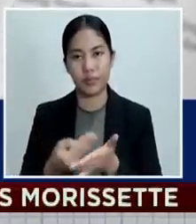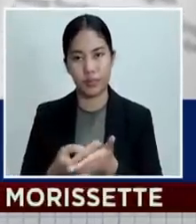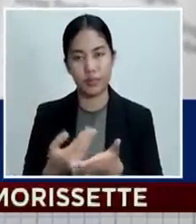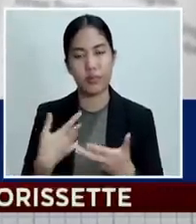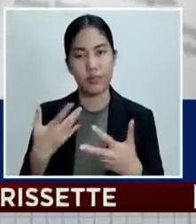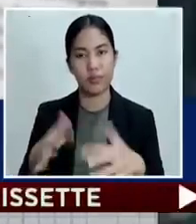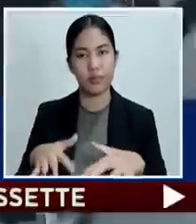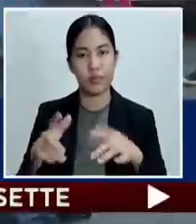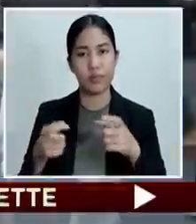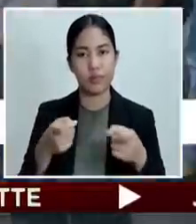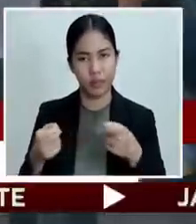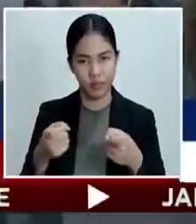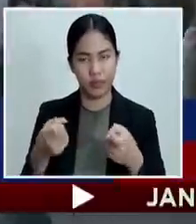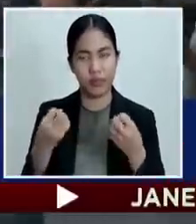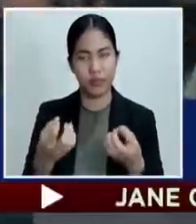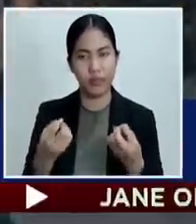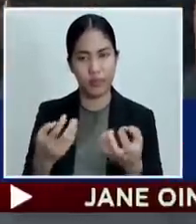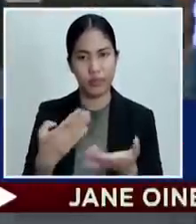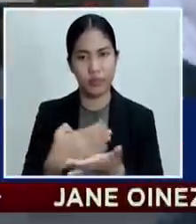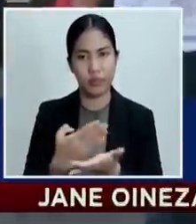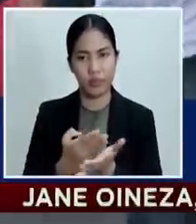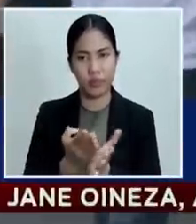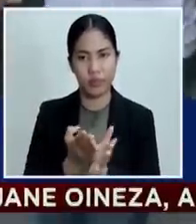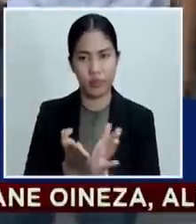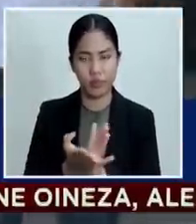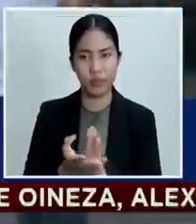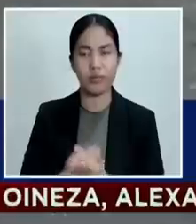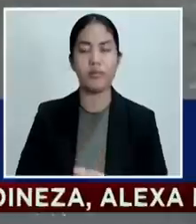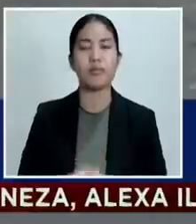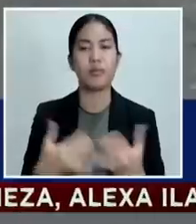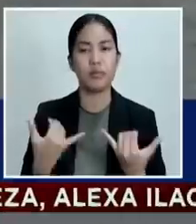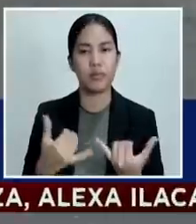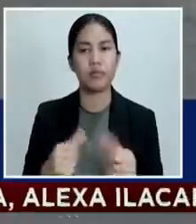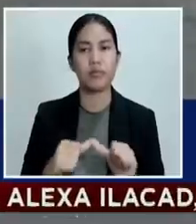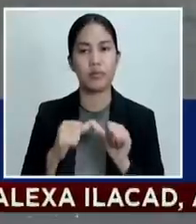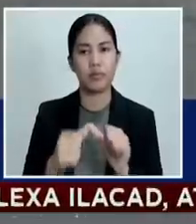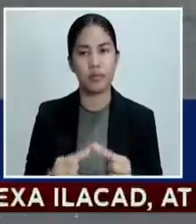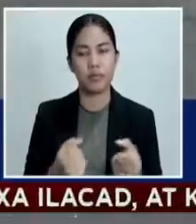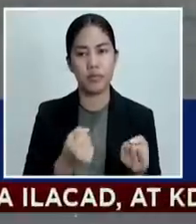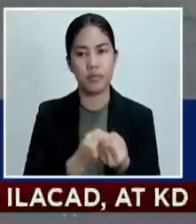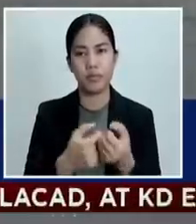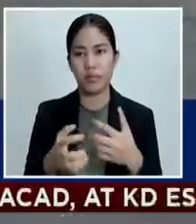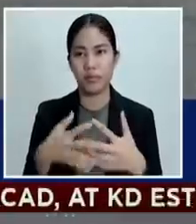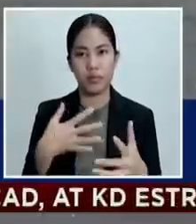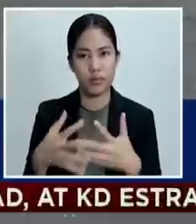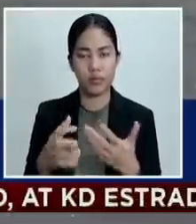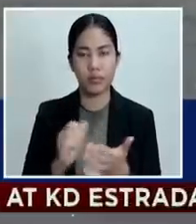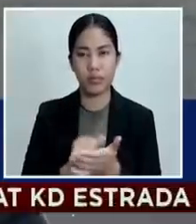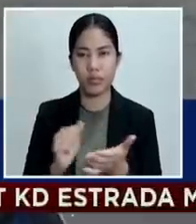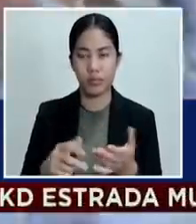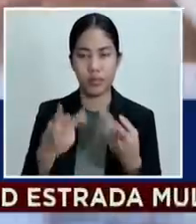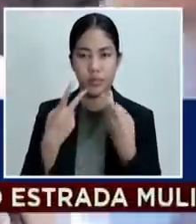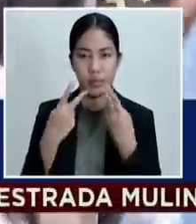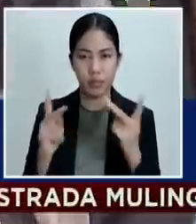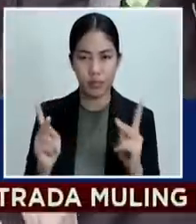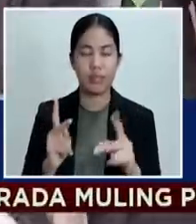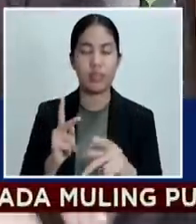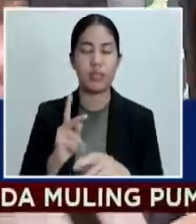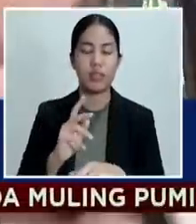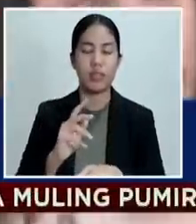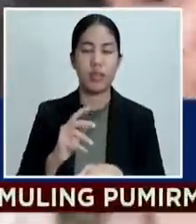sa mga nawalan ng trabaho. Wala rin daw natigil na ayuda kahit inalis na ang deklarasyon ng public health emergency.